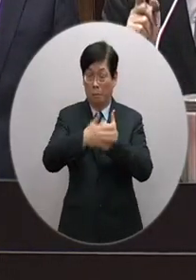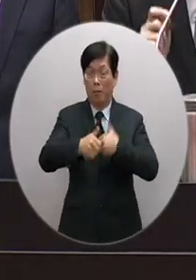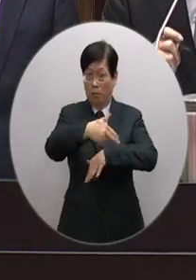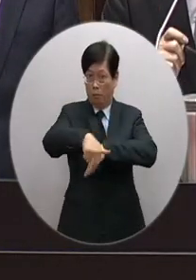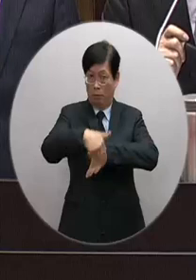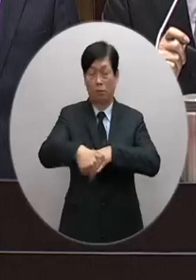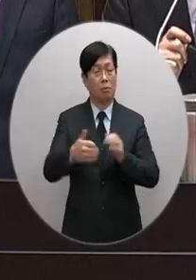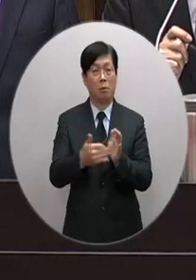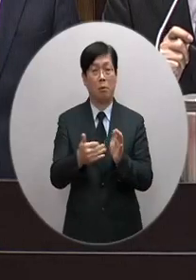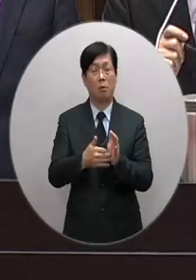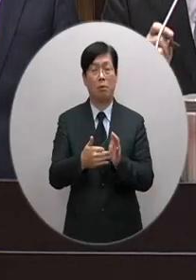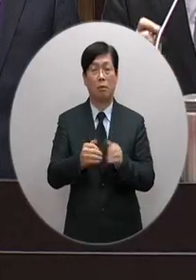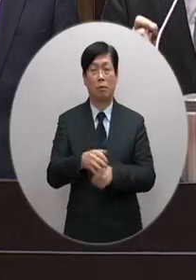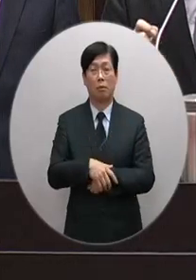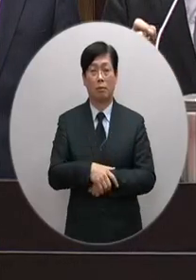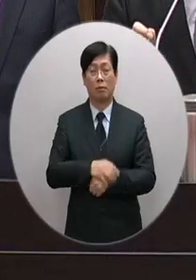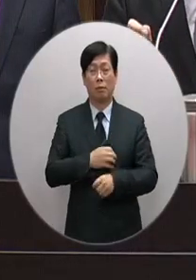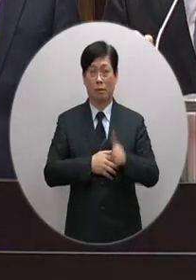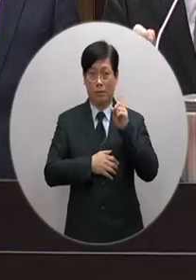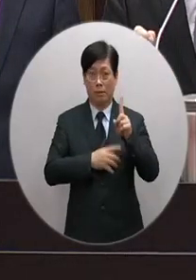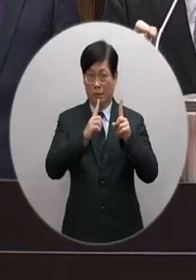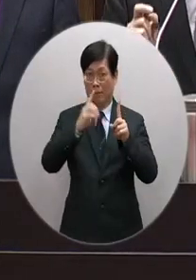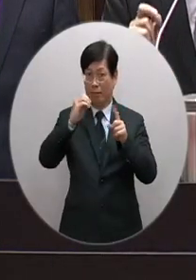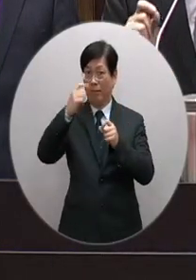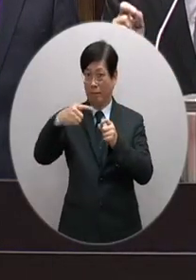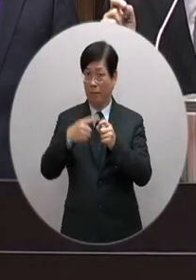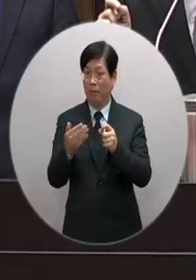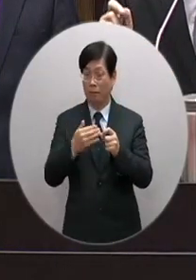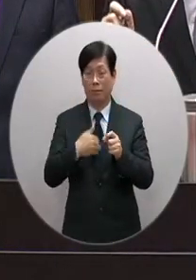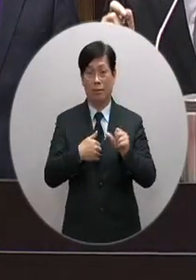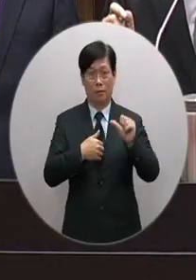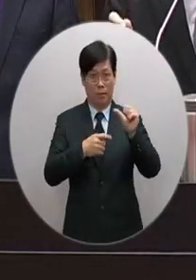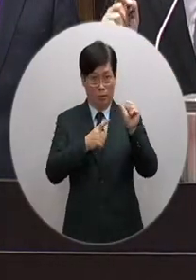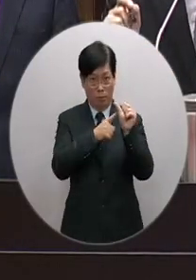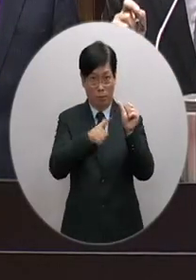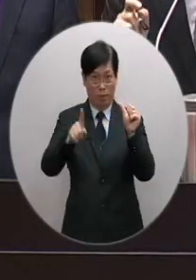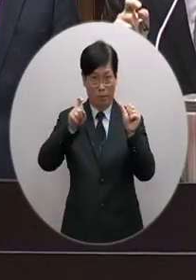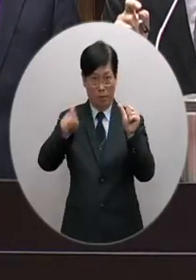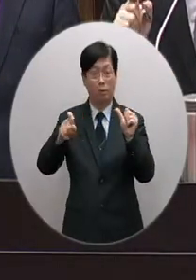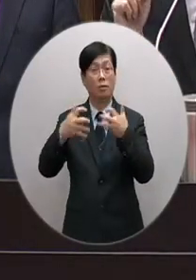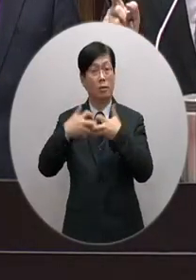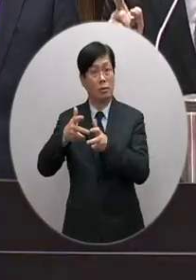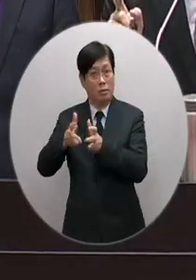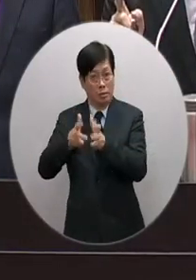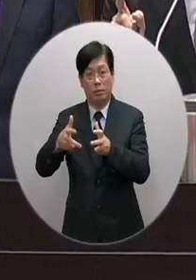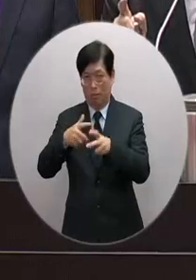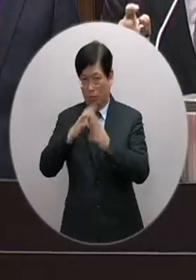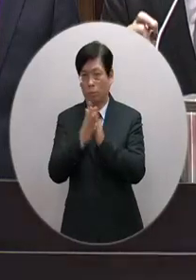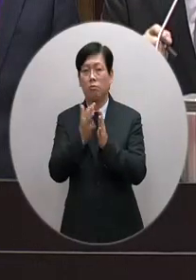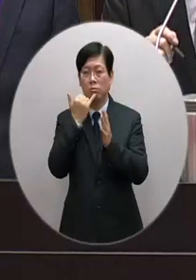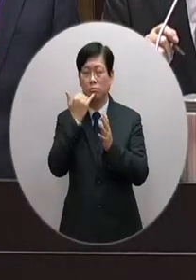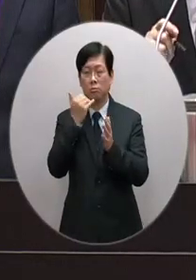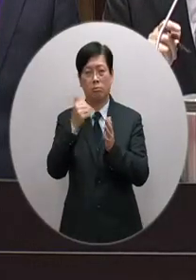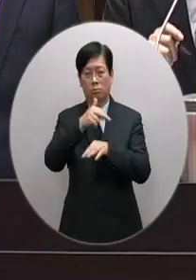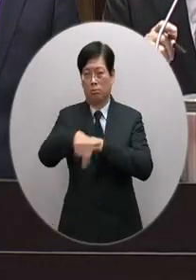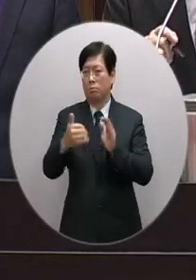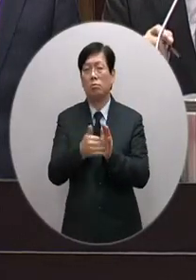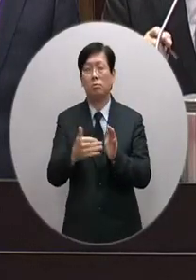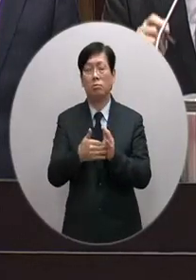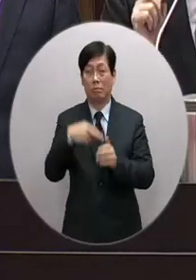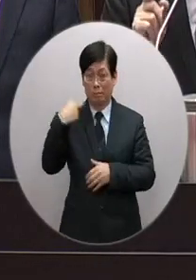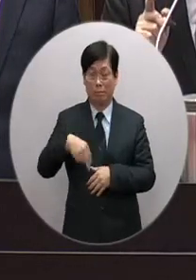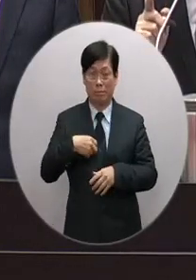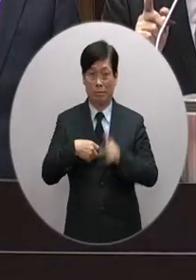完成。那111年左右5到10个机组也可以完成。那另外呢，我们